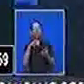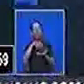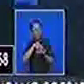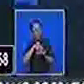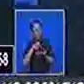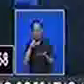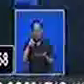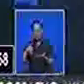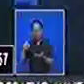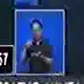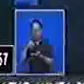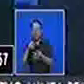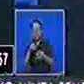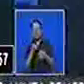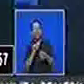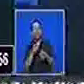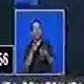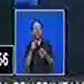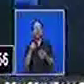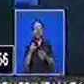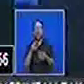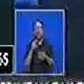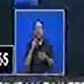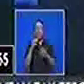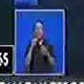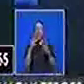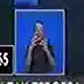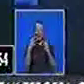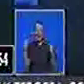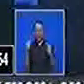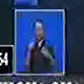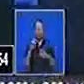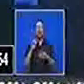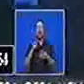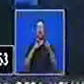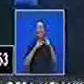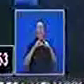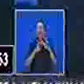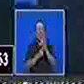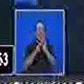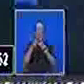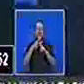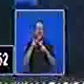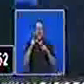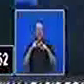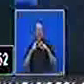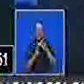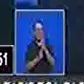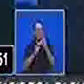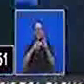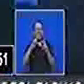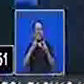saya diminta di Rotterdam bicara resilient cities, kita sampaikan Caracas sama San Francisco sama ini sama. Pakar dari Unisula kita ajak ke